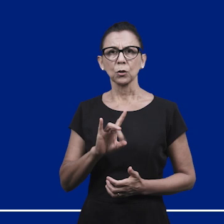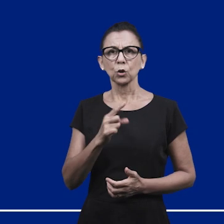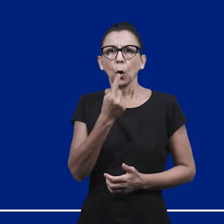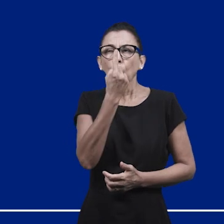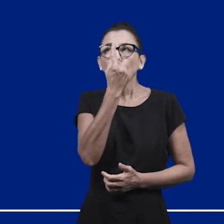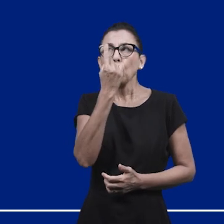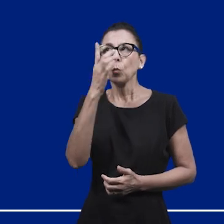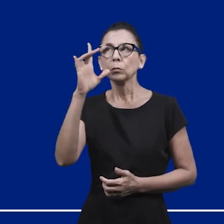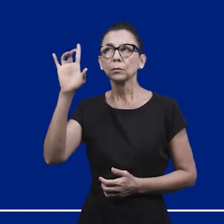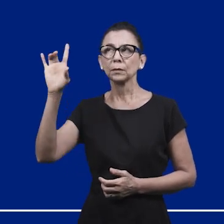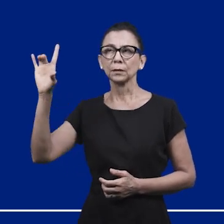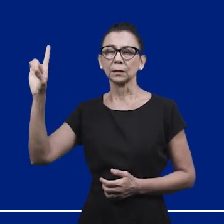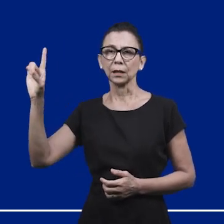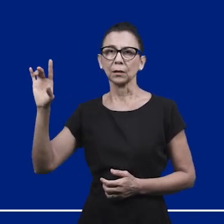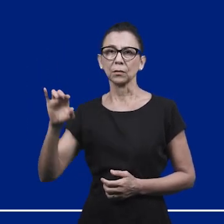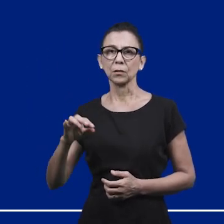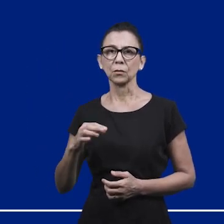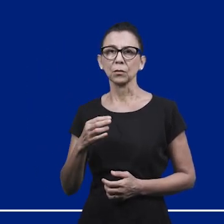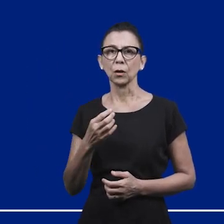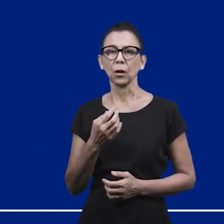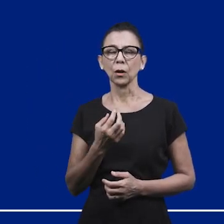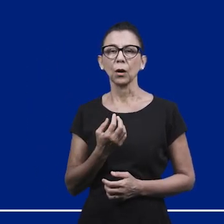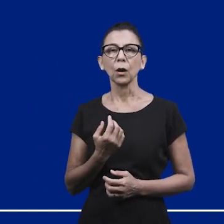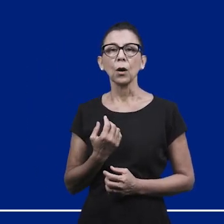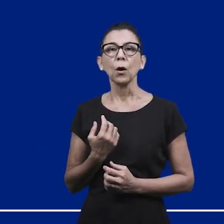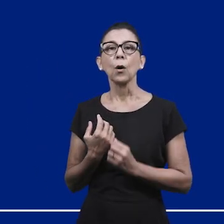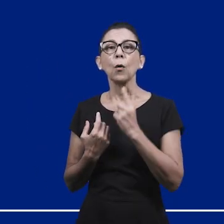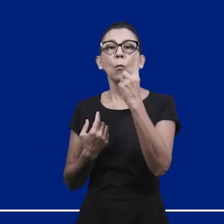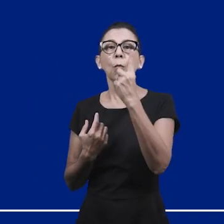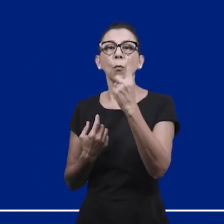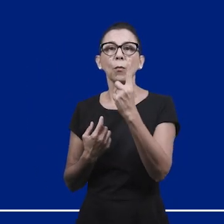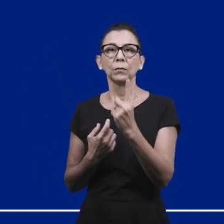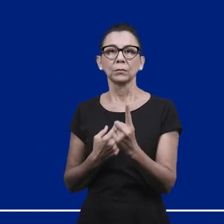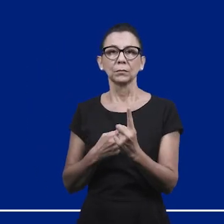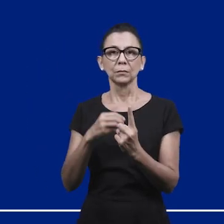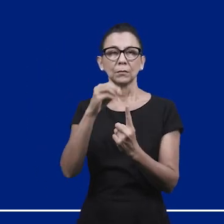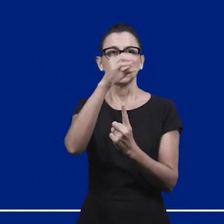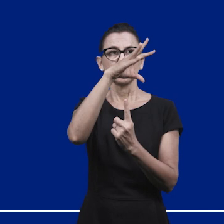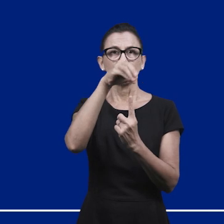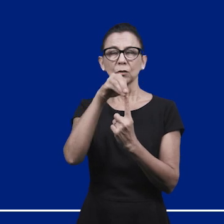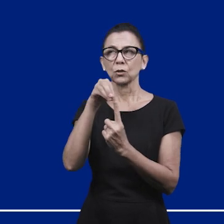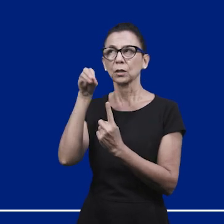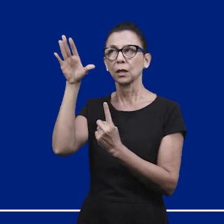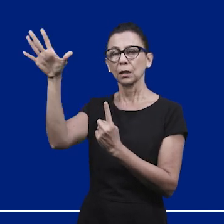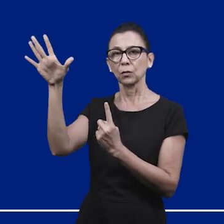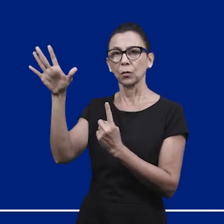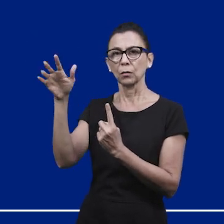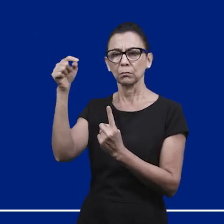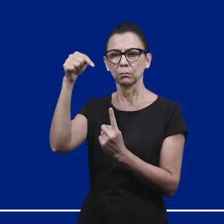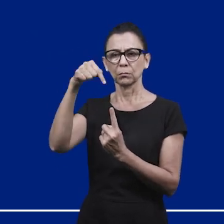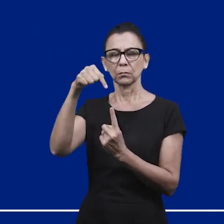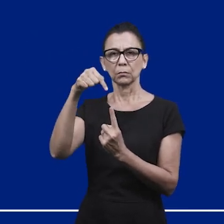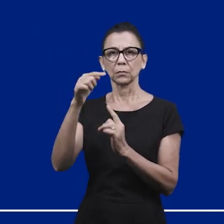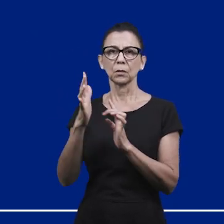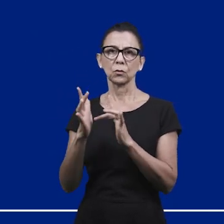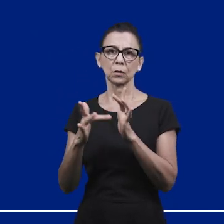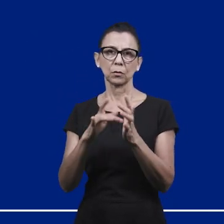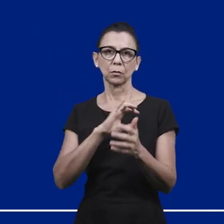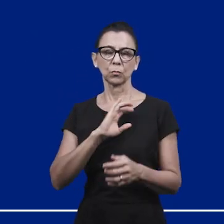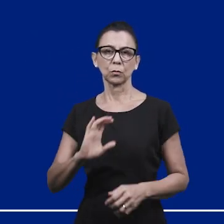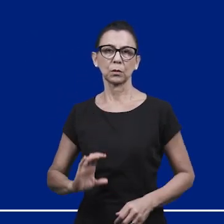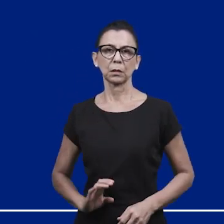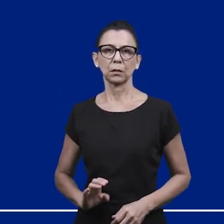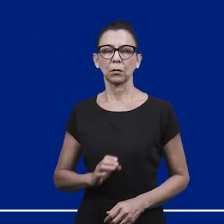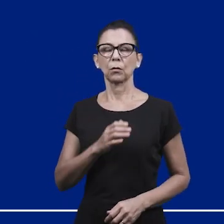verset 5, et qui se montre ici à l'écran, qui dit « Car il est un seul Dieu et un seul médiateur entre